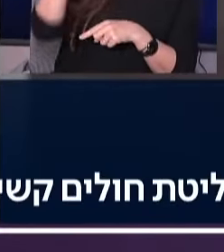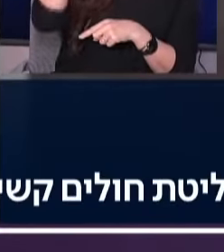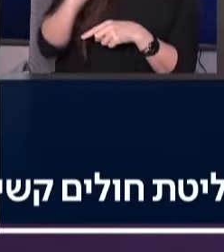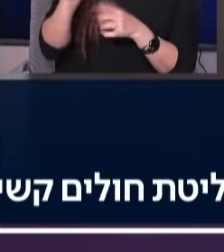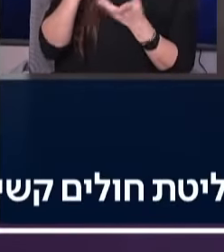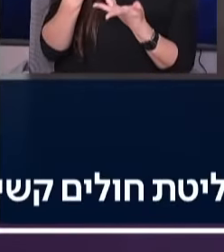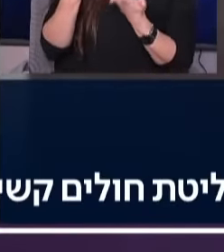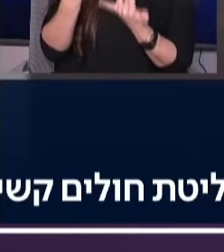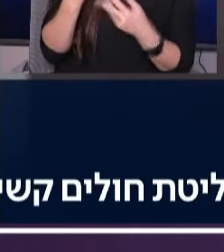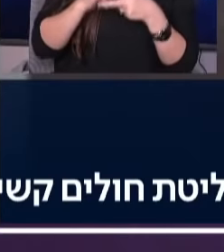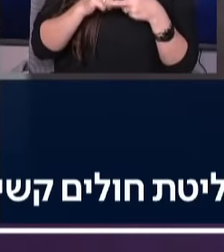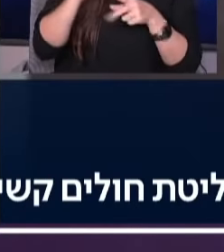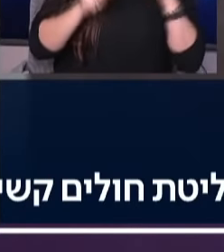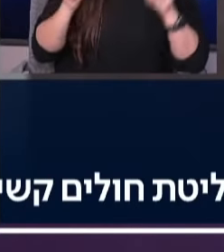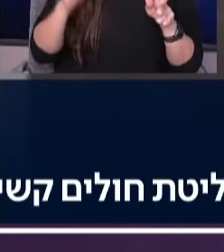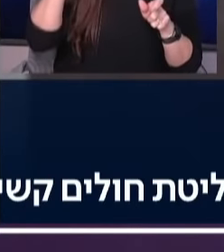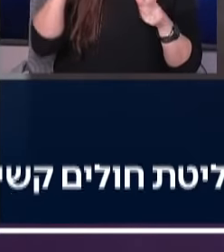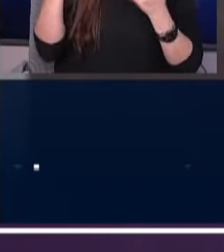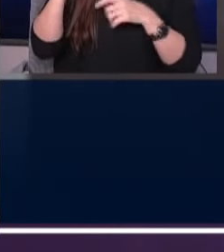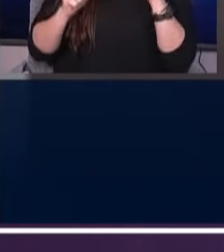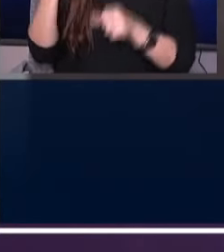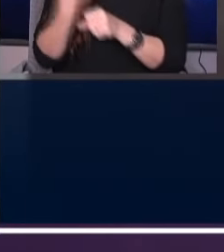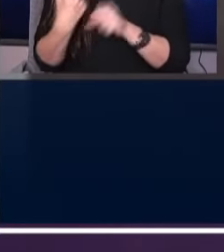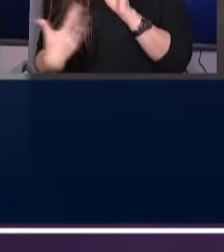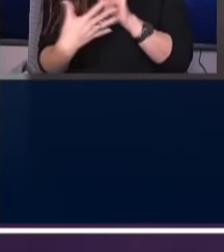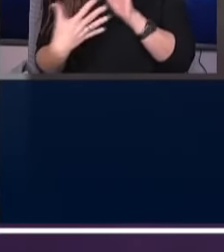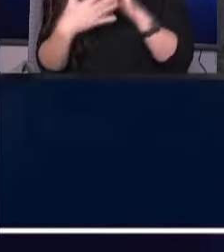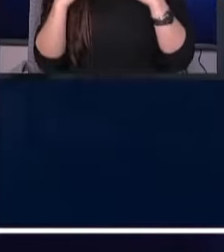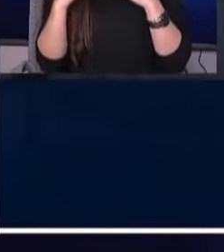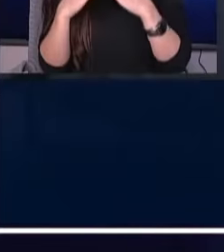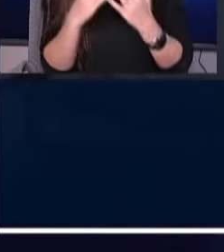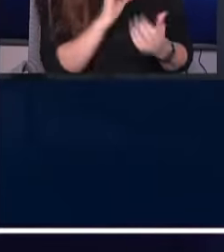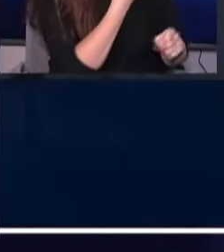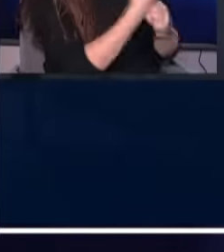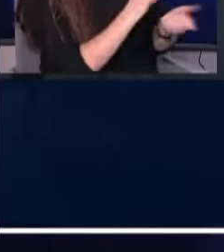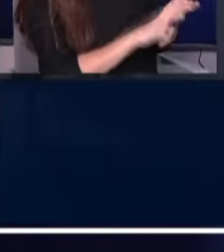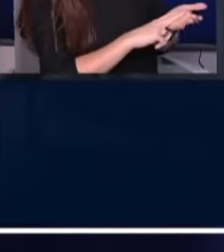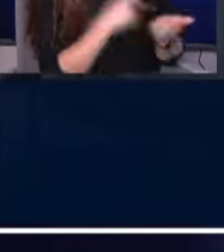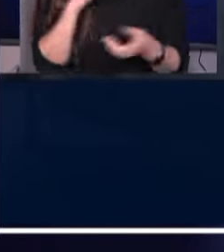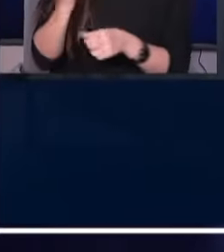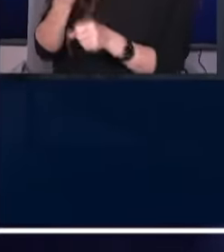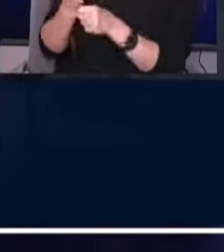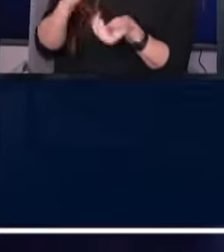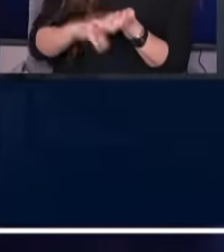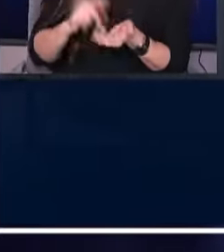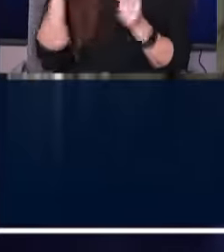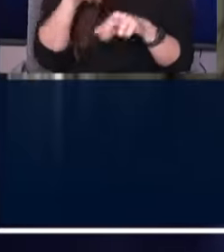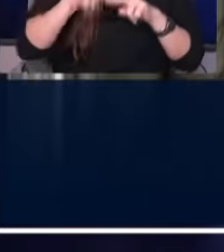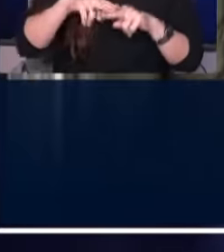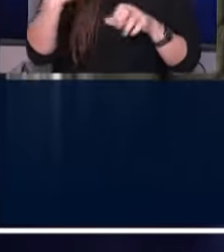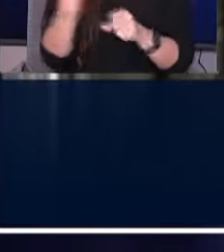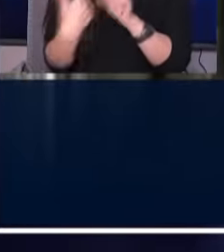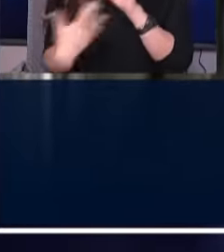התחלואה באוכלוסייה. אתה לא יודע כמה אנשים יעשו את בדיקות האנטיגן הביתיות. אם יעשו נכון. אם יעשו נכון, אם לא, אם יגיעו אחר כך לעשות בדיקות